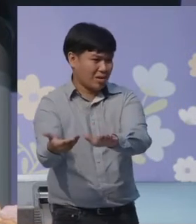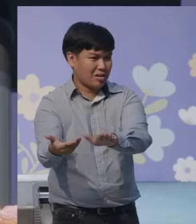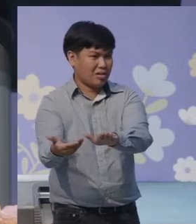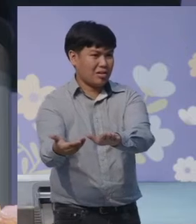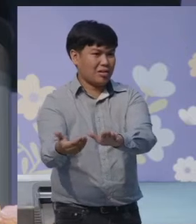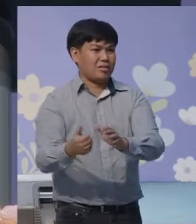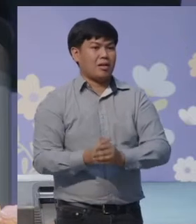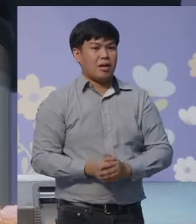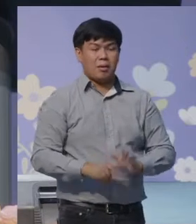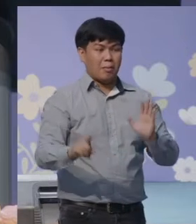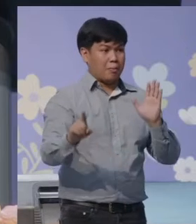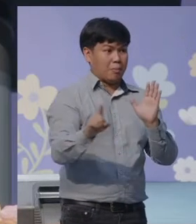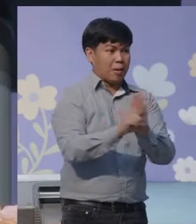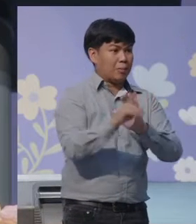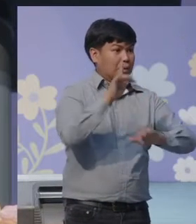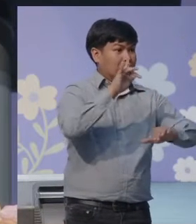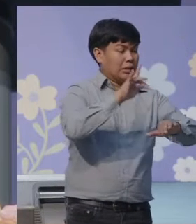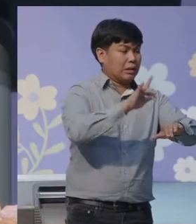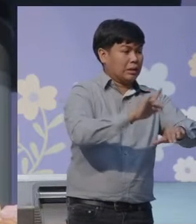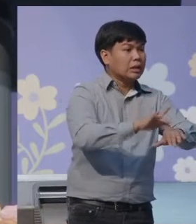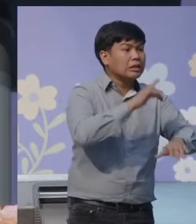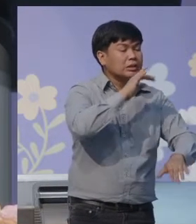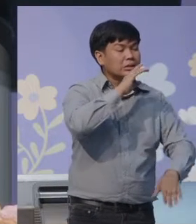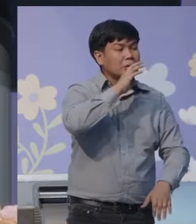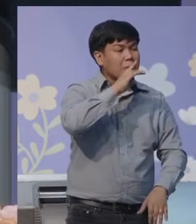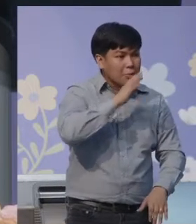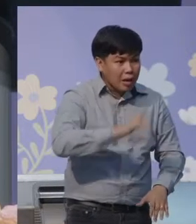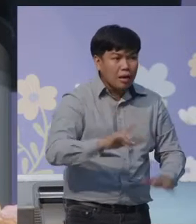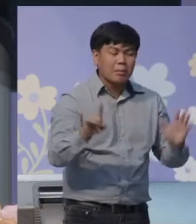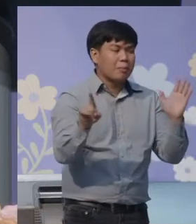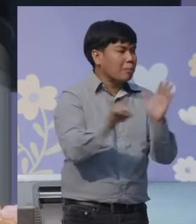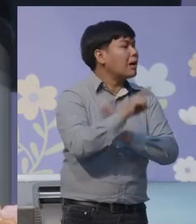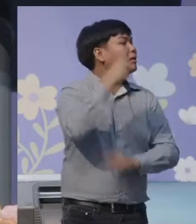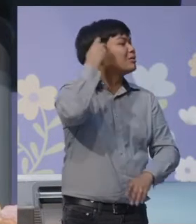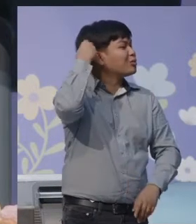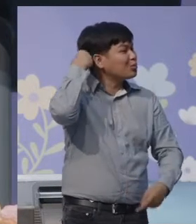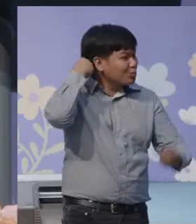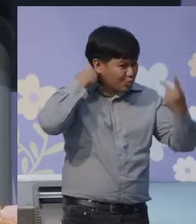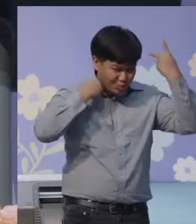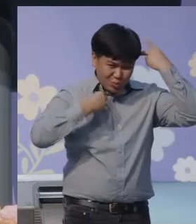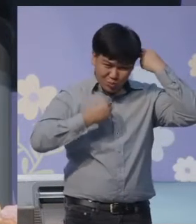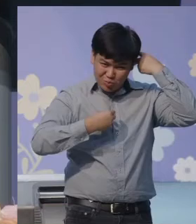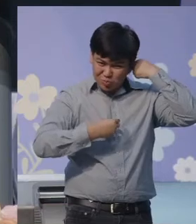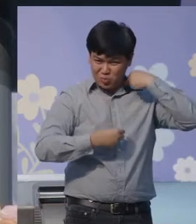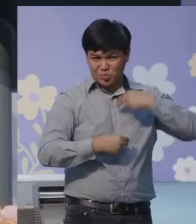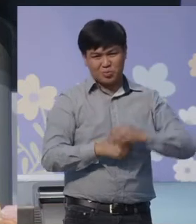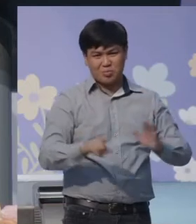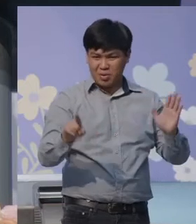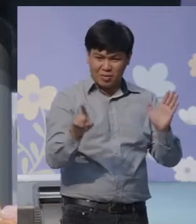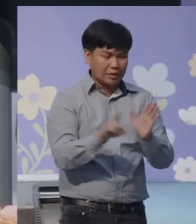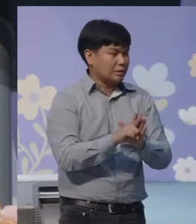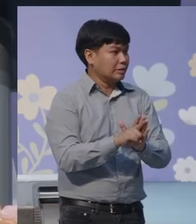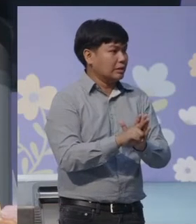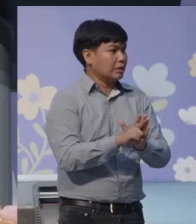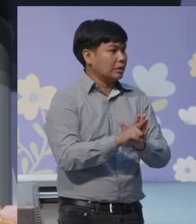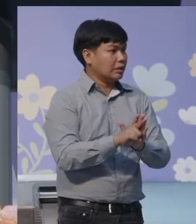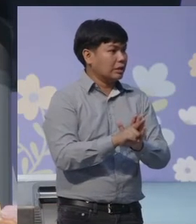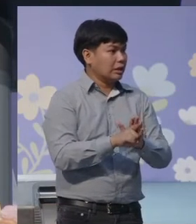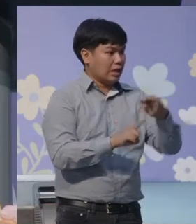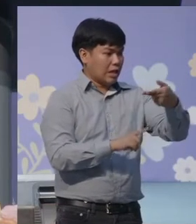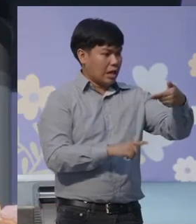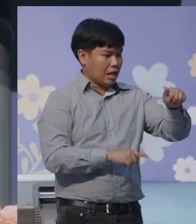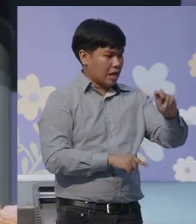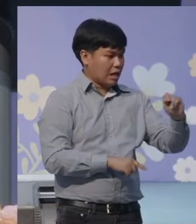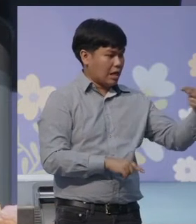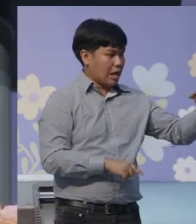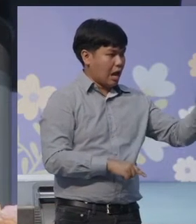maanuhan ng buhok ng labaha. Okay? So si Hana, ipinangako niya yan sa